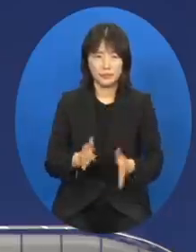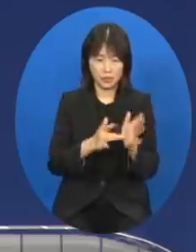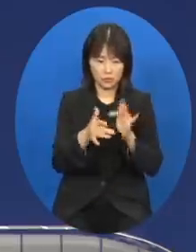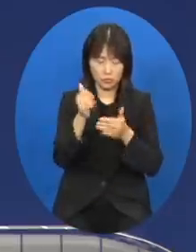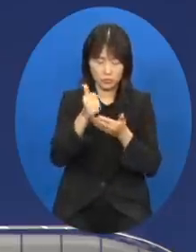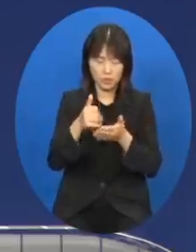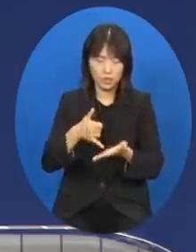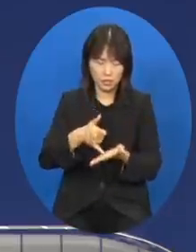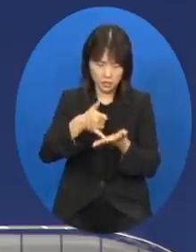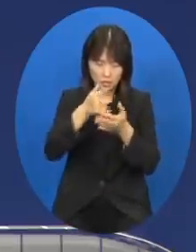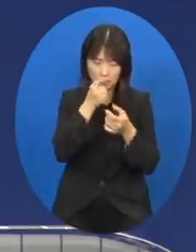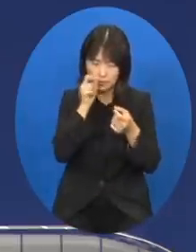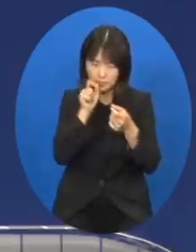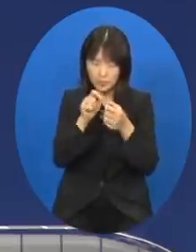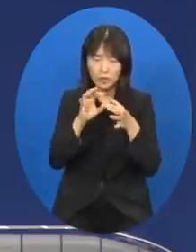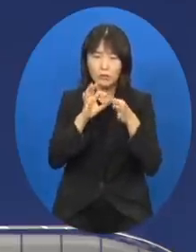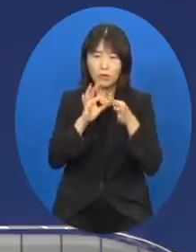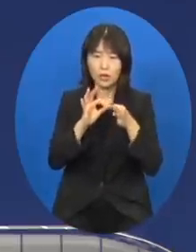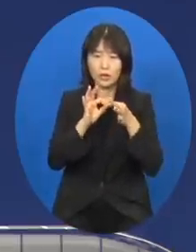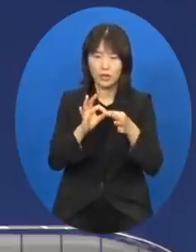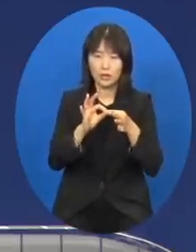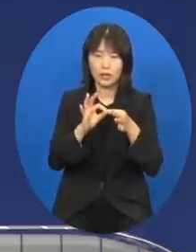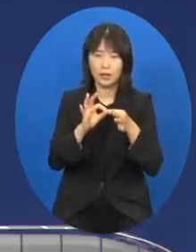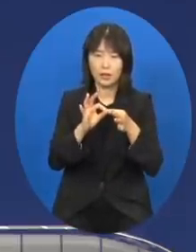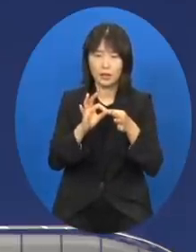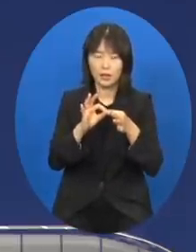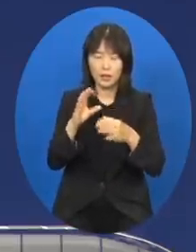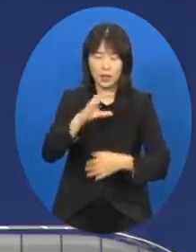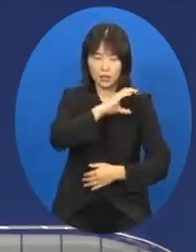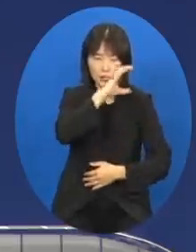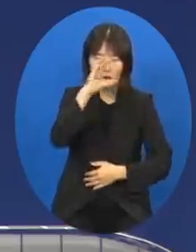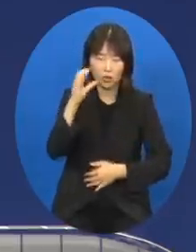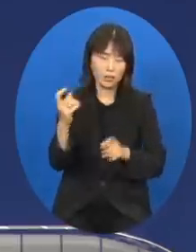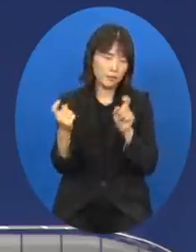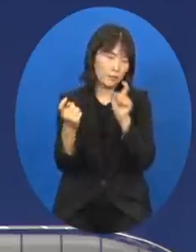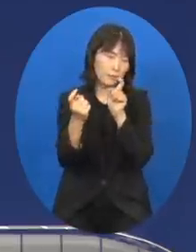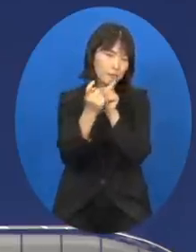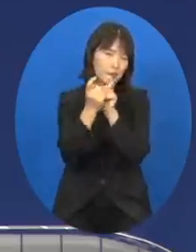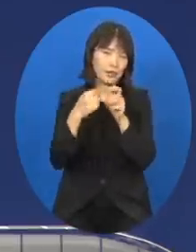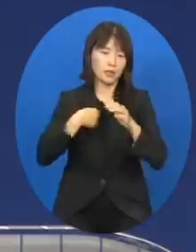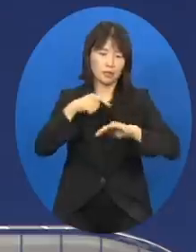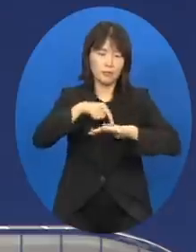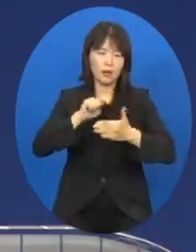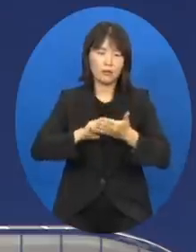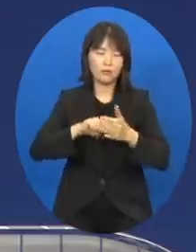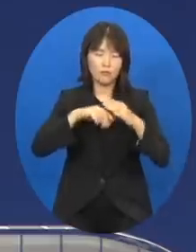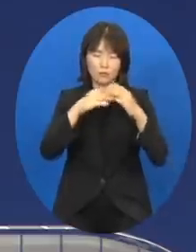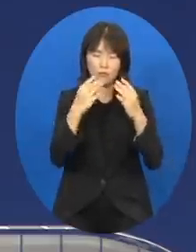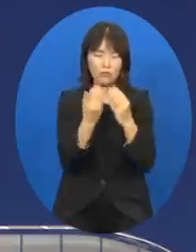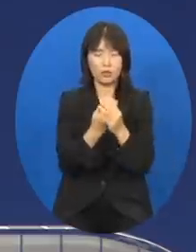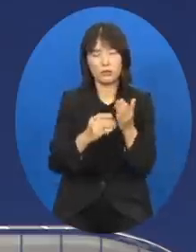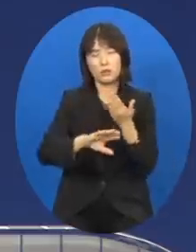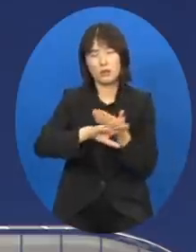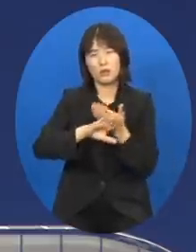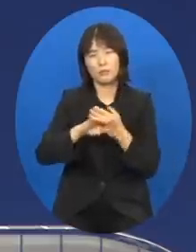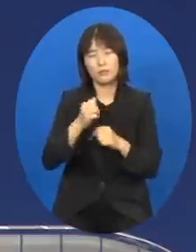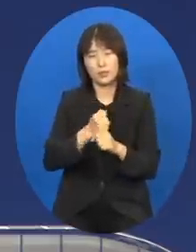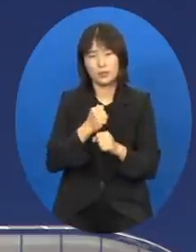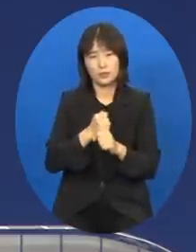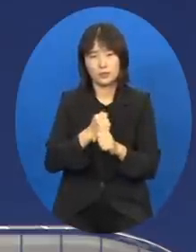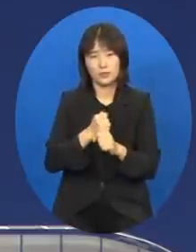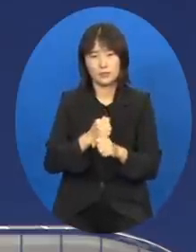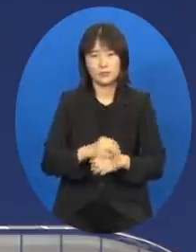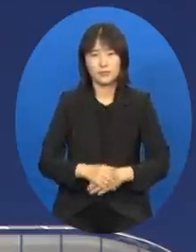예수님과의 인격적 친밀한 관계가 성탄절을 맞는 내 마음을 완전히 다르게 만드는 겁니다.